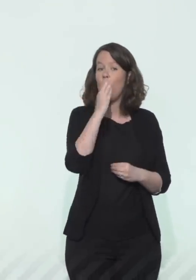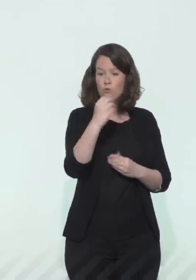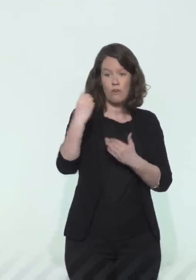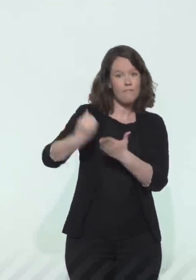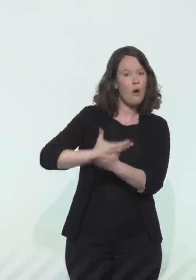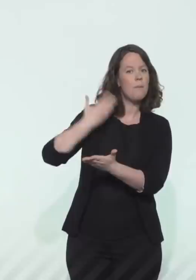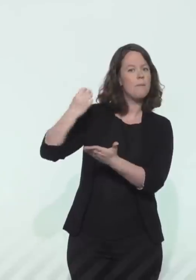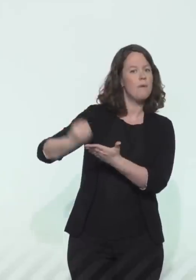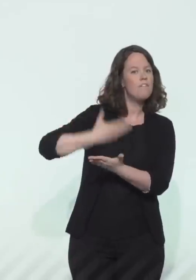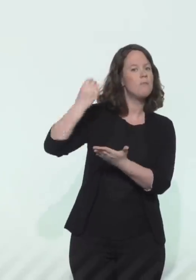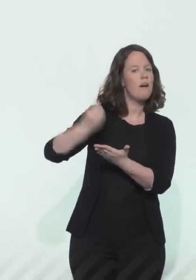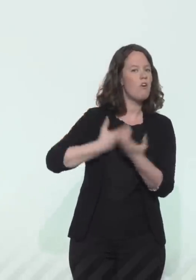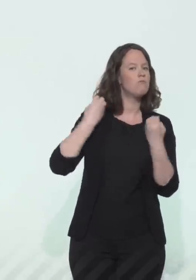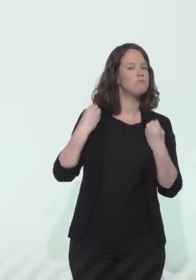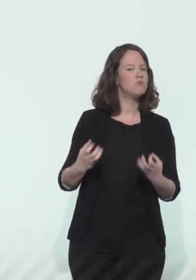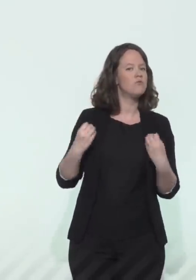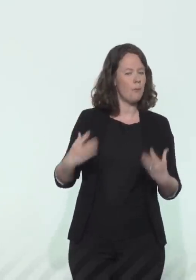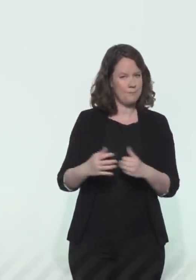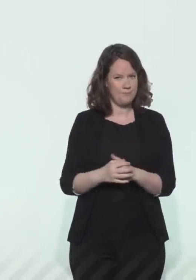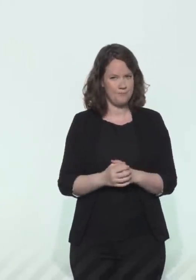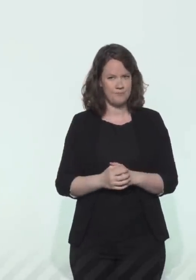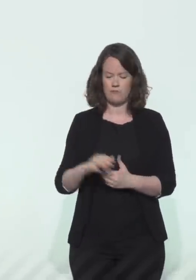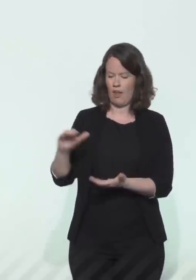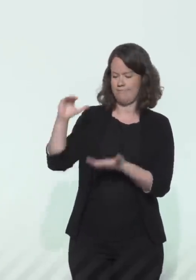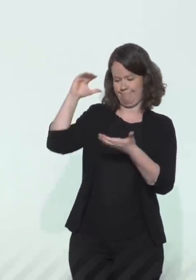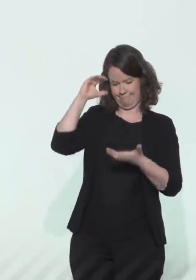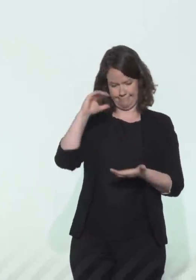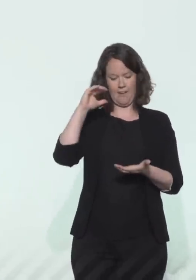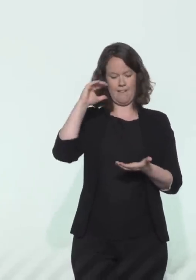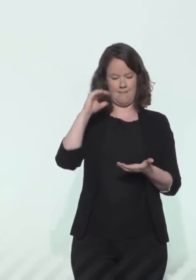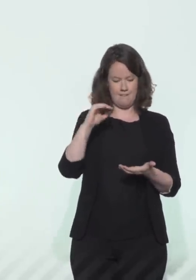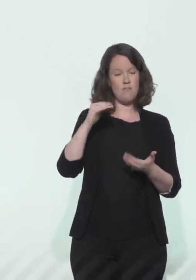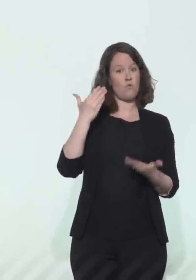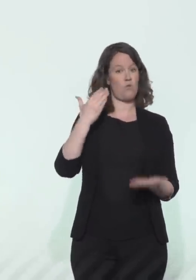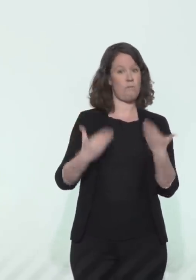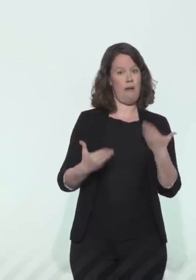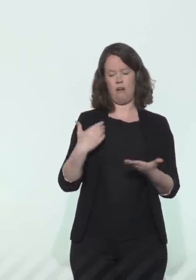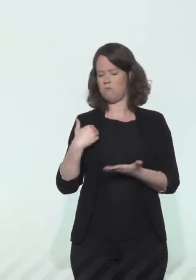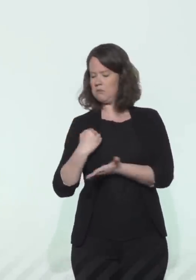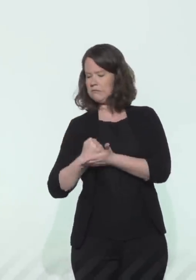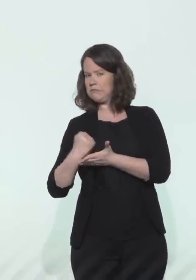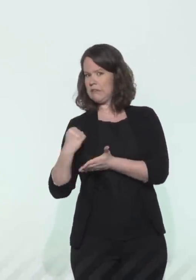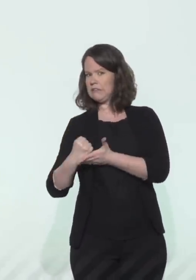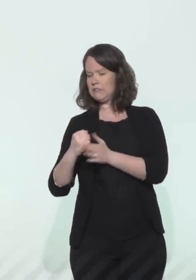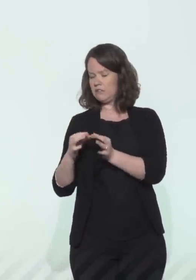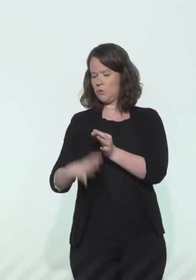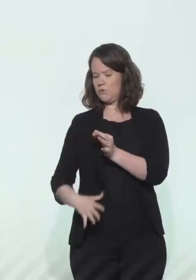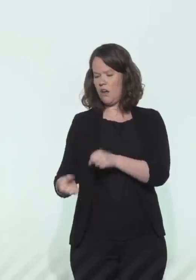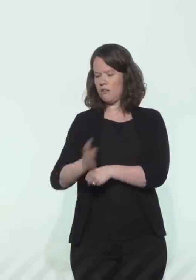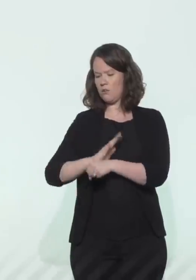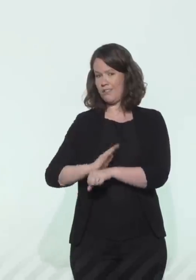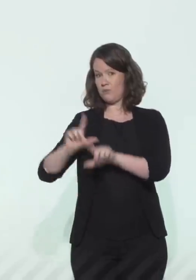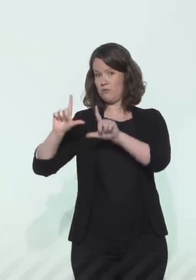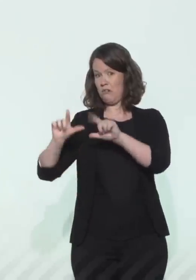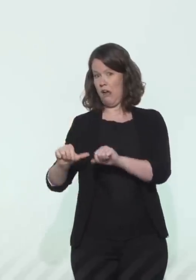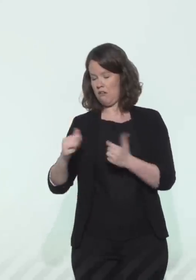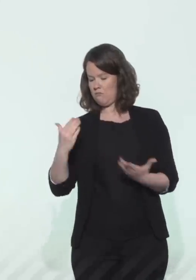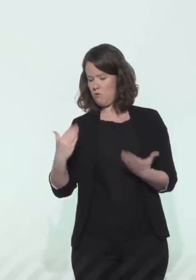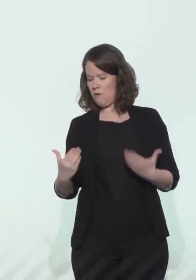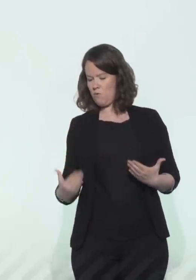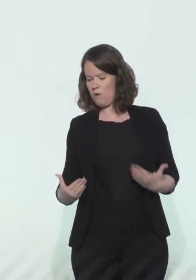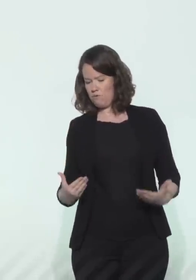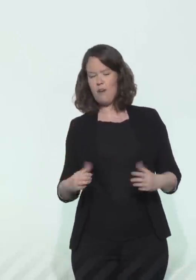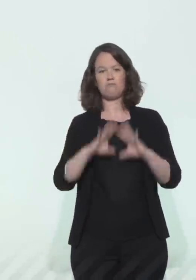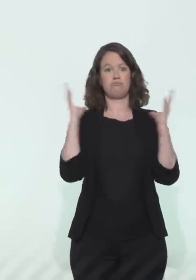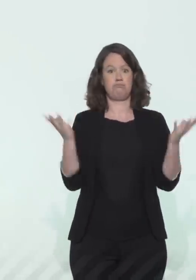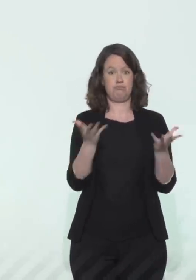Nous pouvons aussi affiner ces données avec le nombre de tests positifs qui peuvent être réalisés dans ce département. Donc je le redis, ce n'est pas